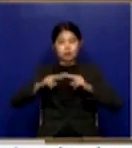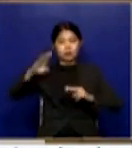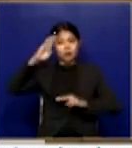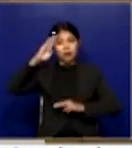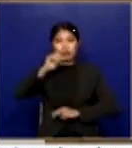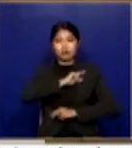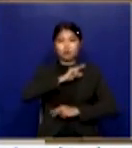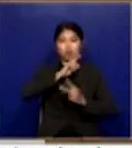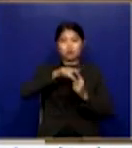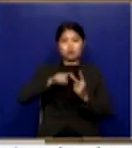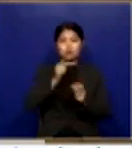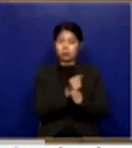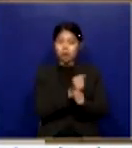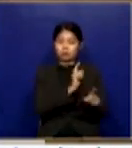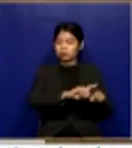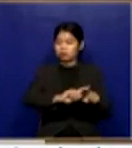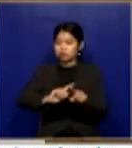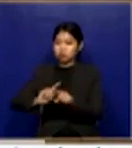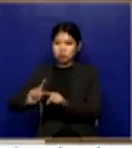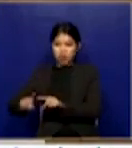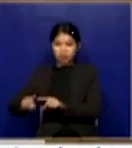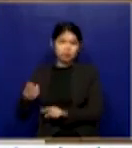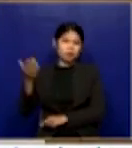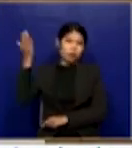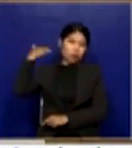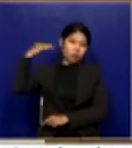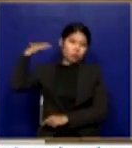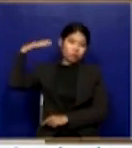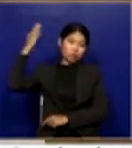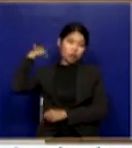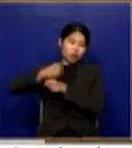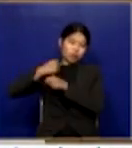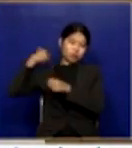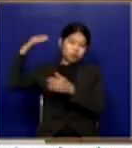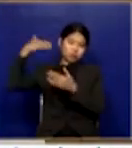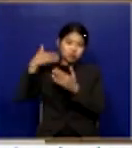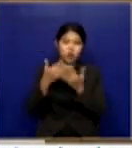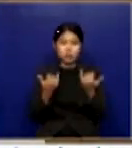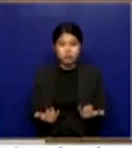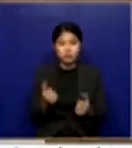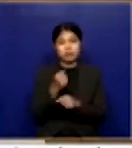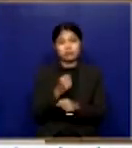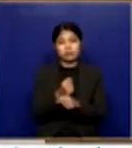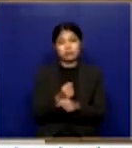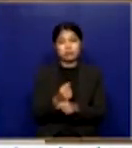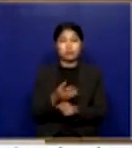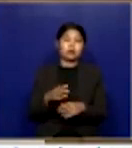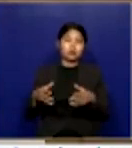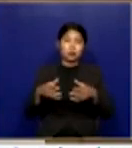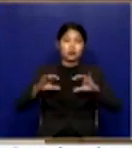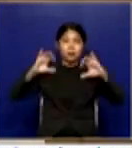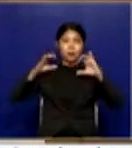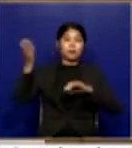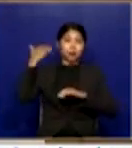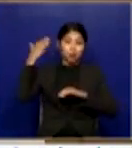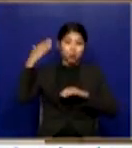ที่รับผิดชอบในการและได้ด้วยกันในอดีตและแนวปฏิบัติที่ผ่านมาเนี่ยนะครับในช่วงที่เป็นนัดวันก่อนหน้านี้รัฐบาล